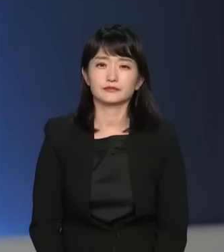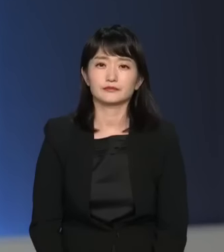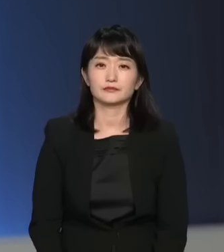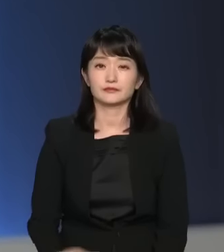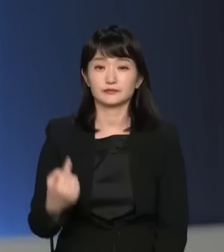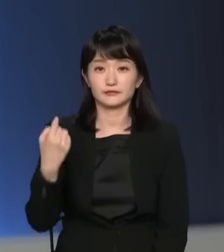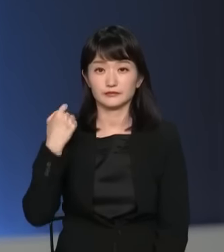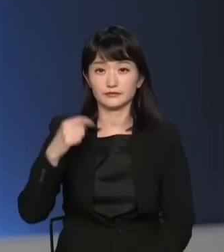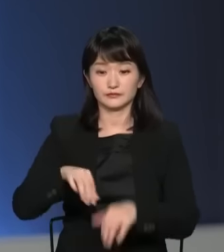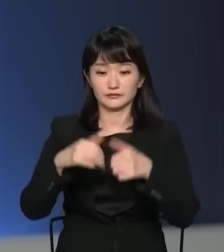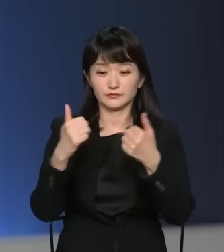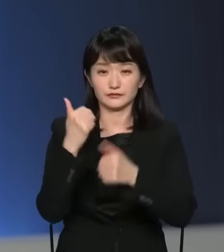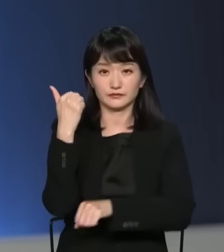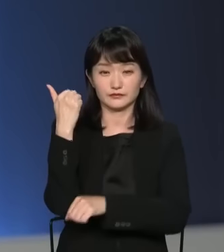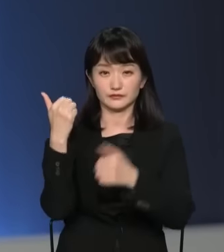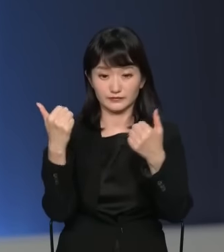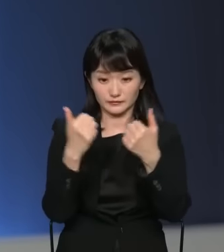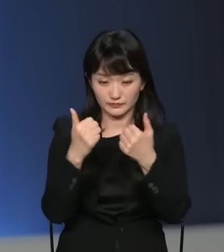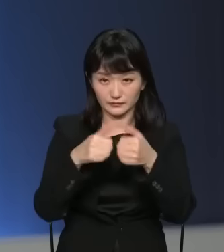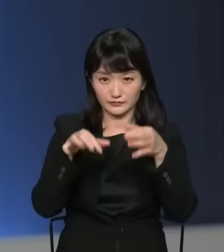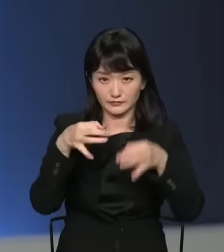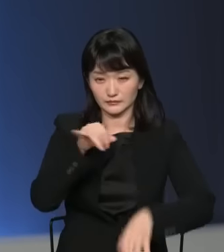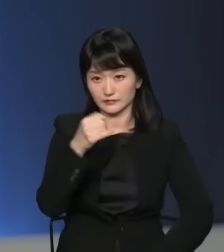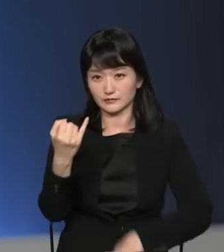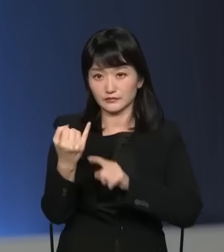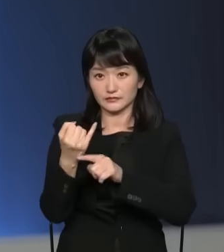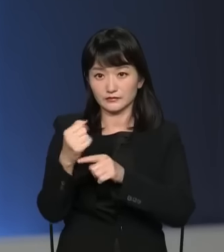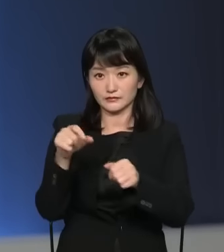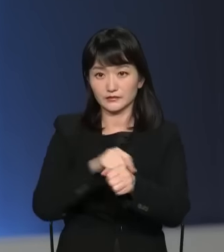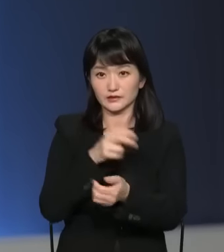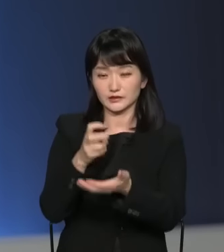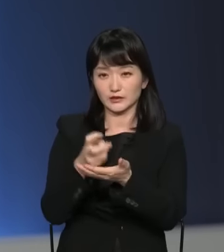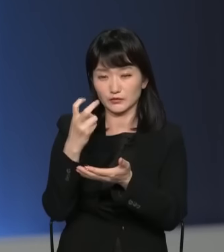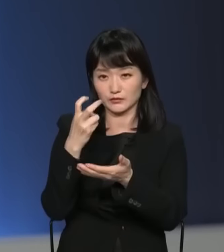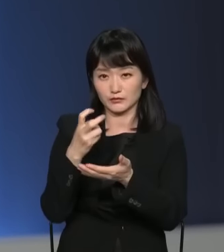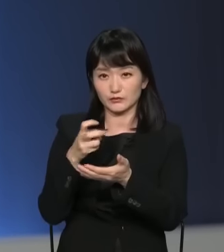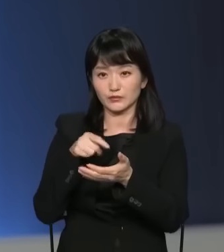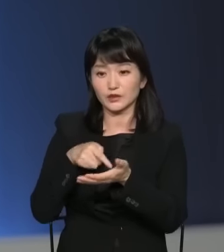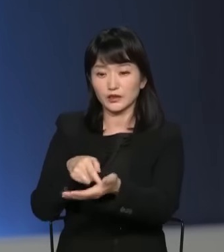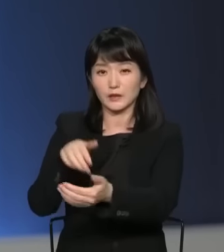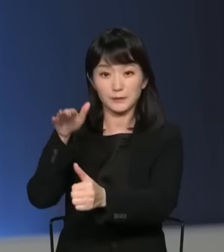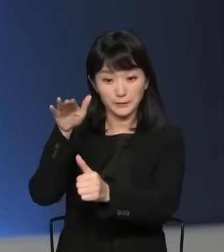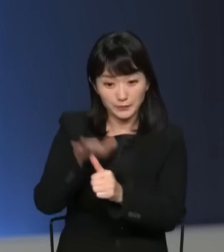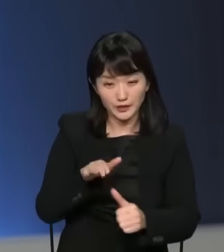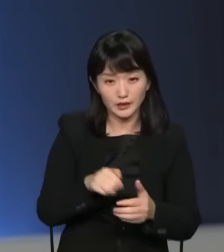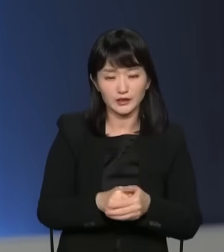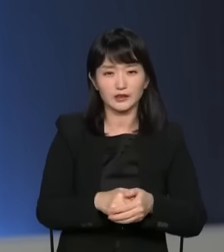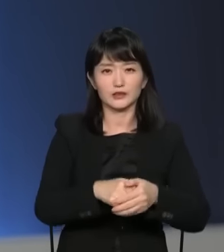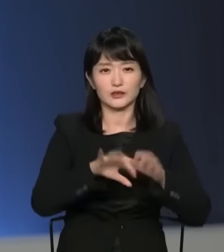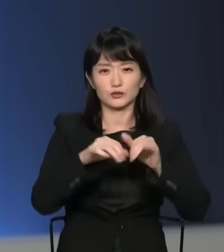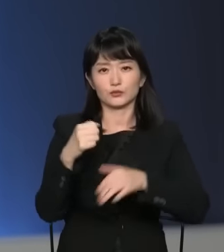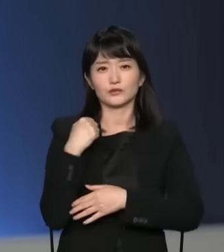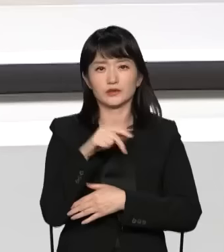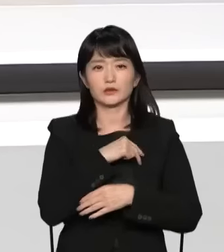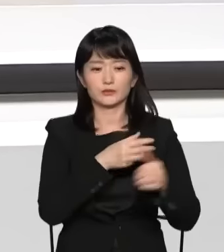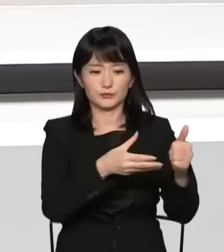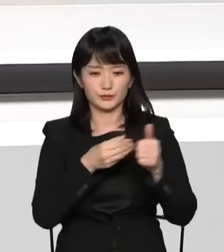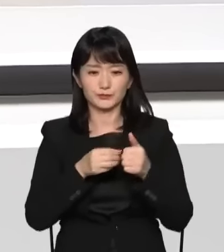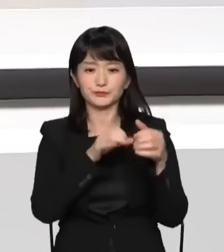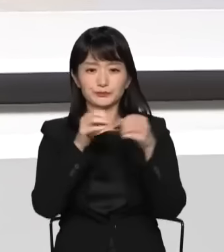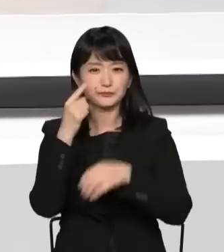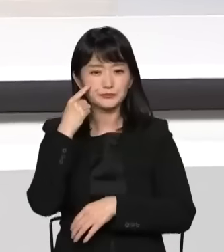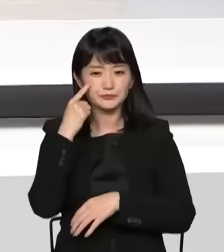네 어제 국회 본내 의에서 김건의 여사 특검법이 부결된 것 관련해서 국민의 힘 김용태 의원과 함께 이야기 나눠 보겠습니다 어서